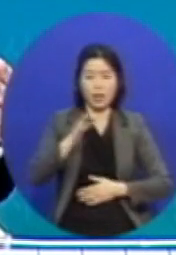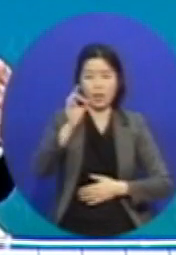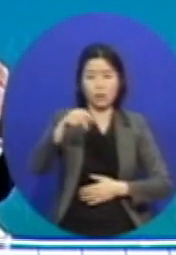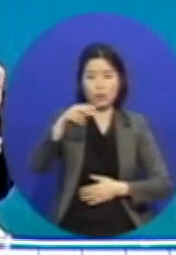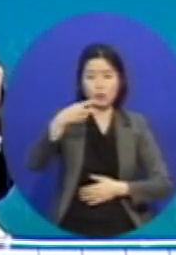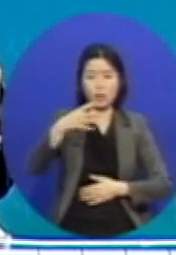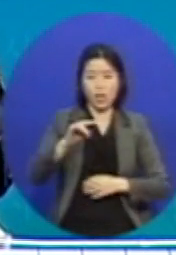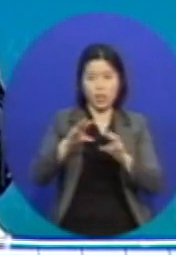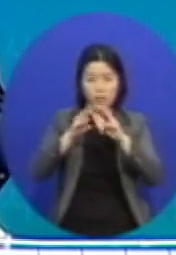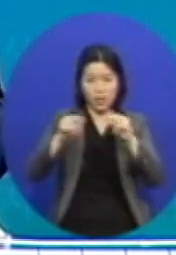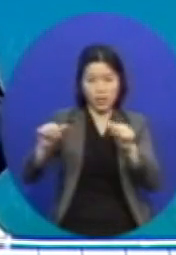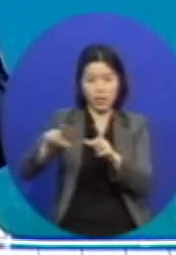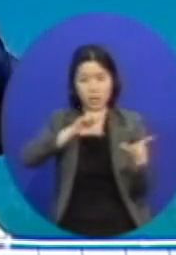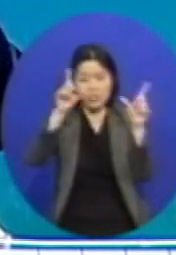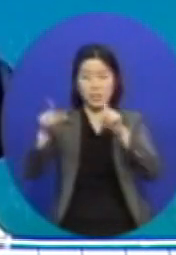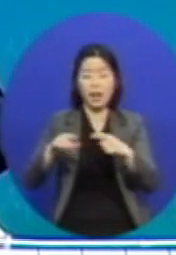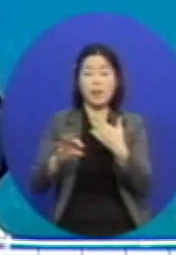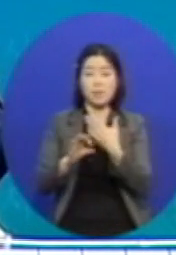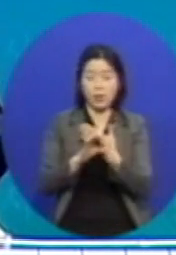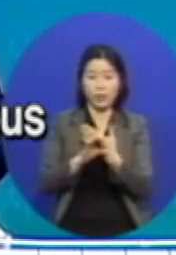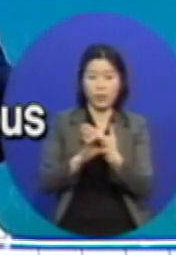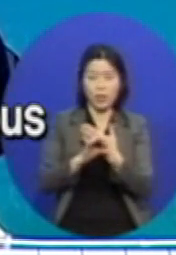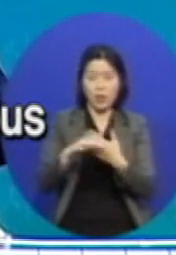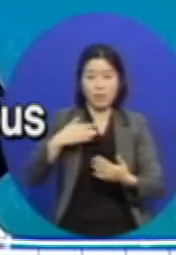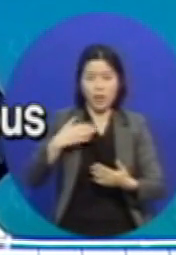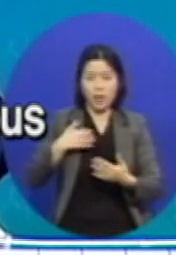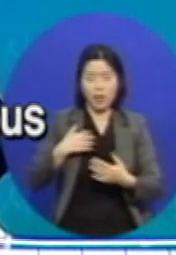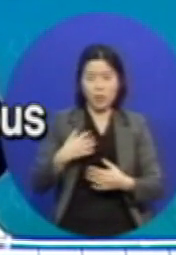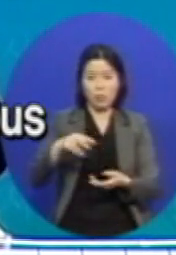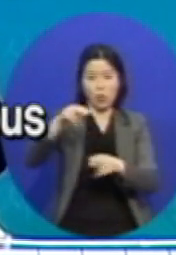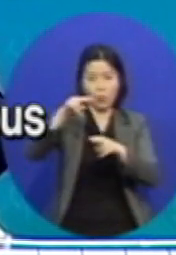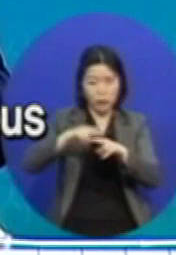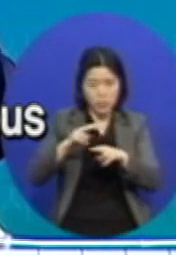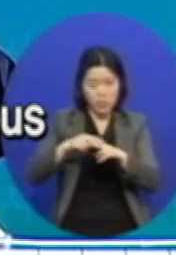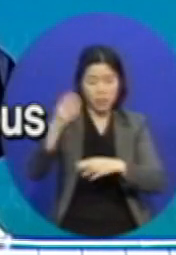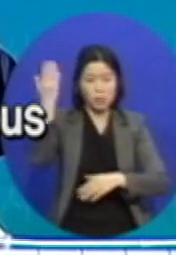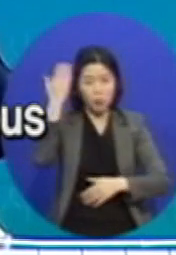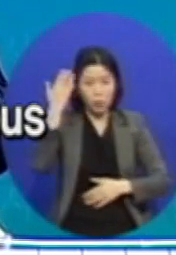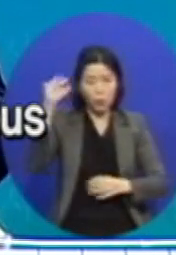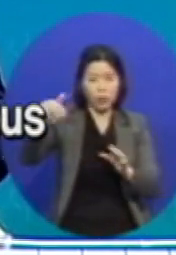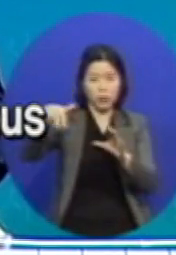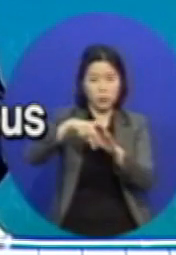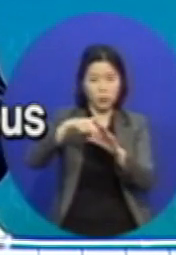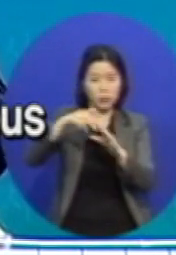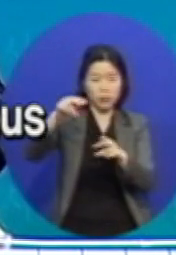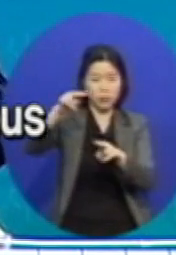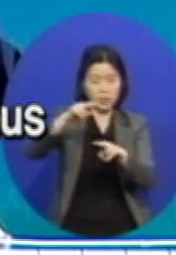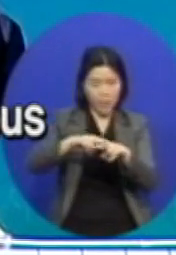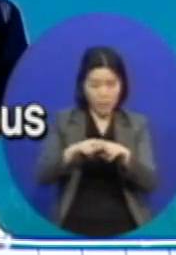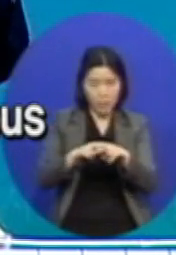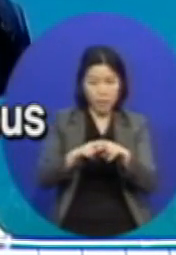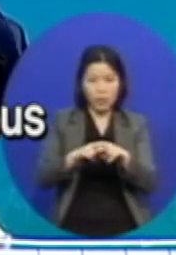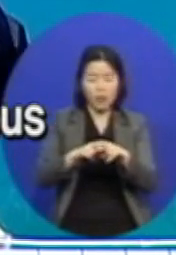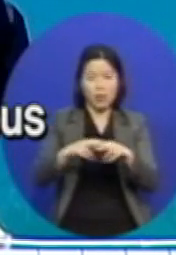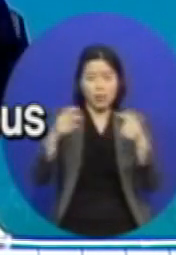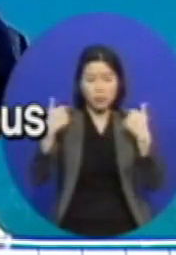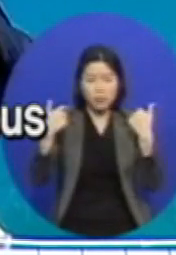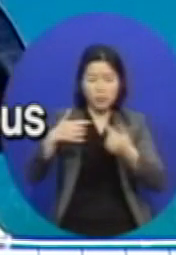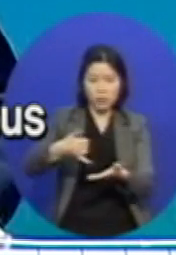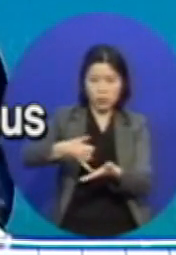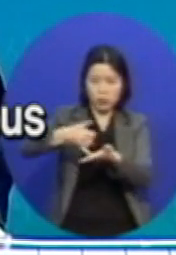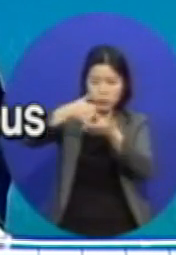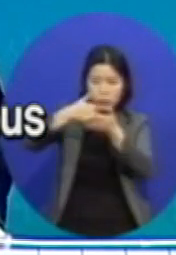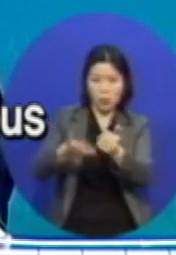살면 그러면 신분으로 나 학식 으로 나 종교적인 지위로 나 늘 존경받고